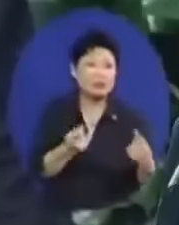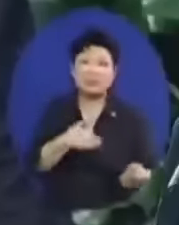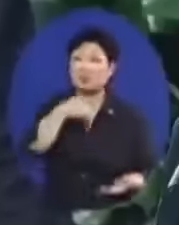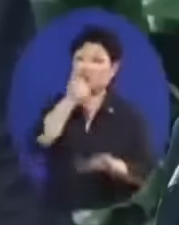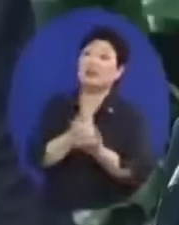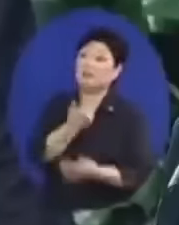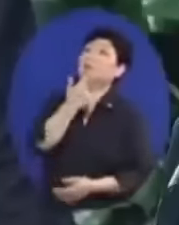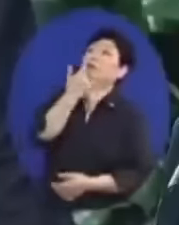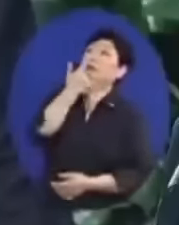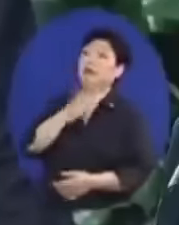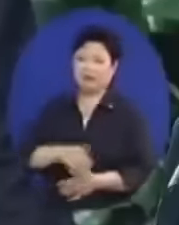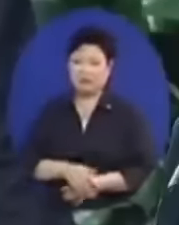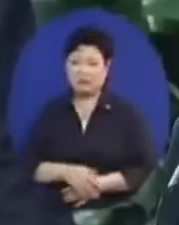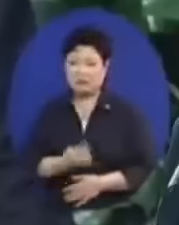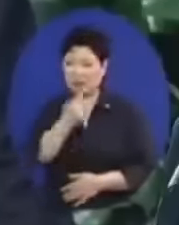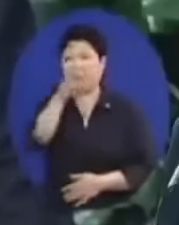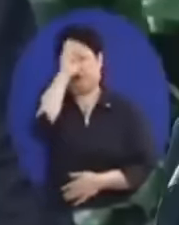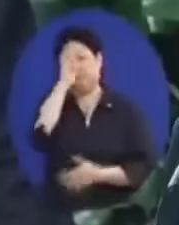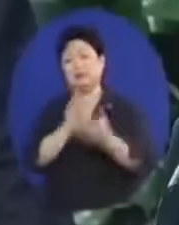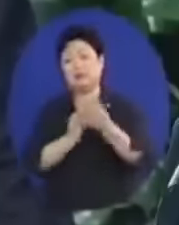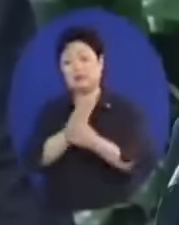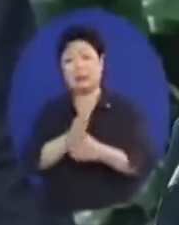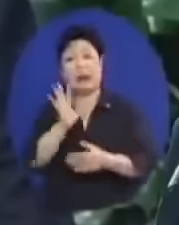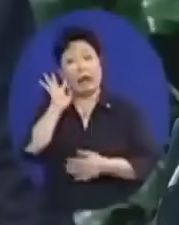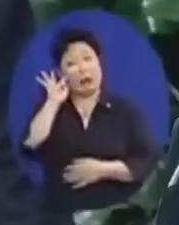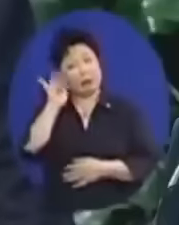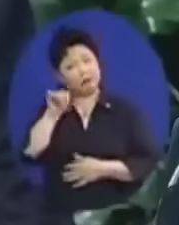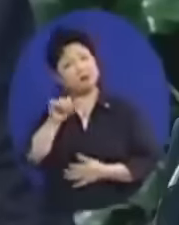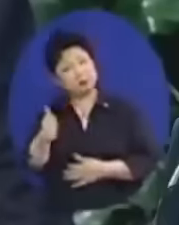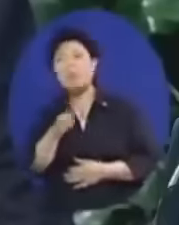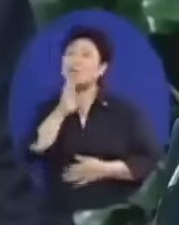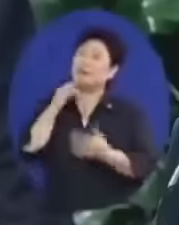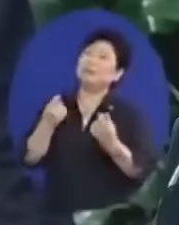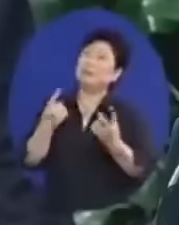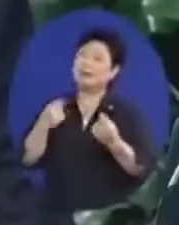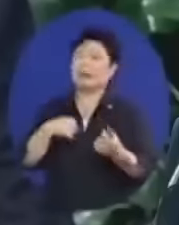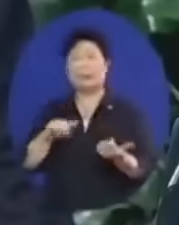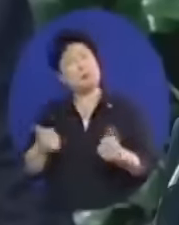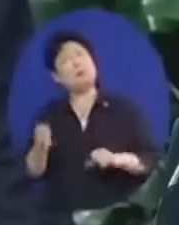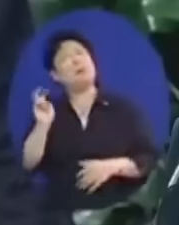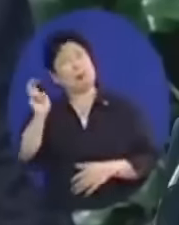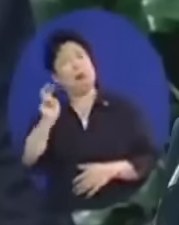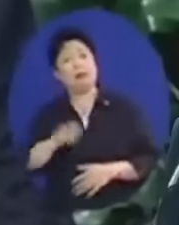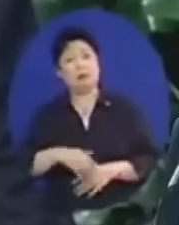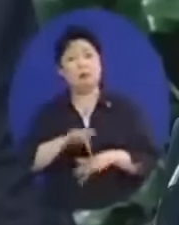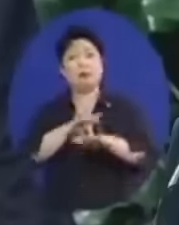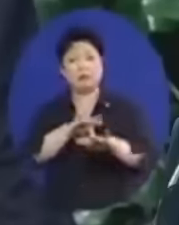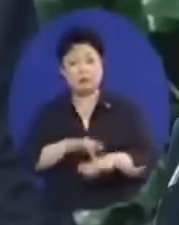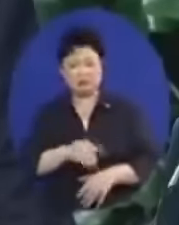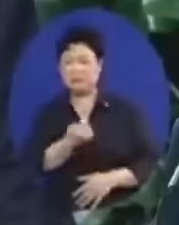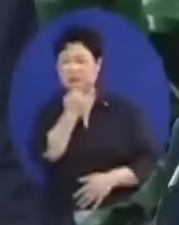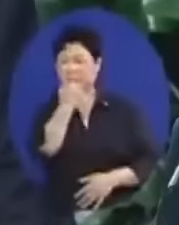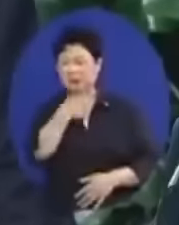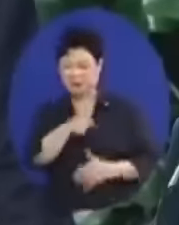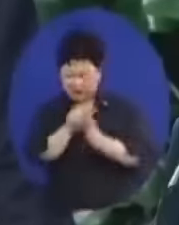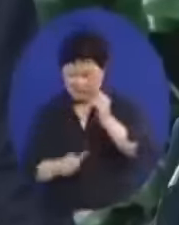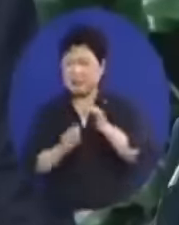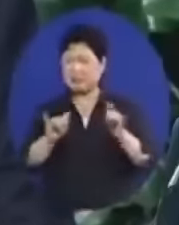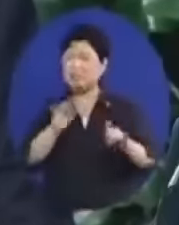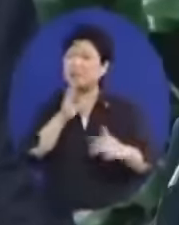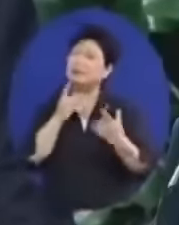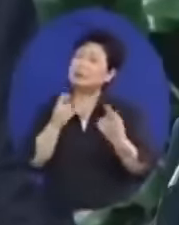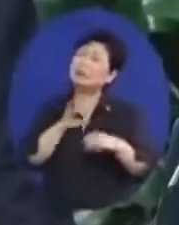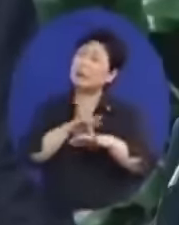죄인이야. 너는 병들어서 얼마 안 있으면 죽는다. 맞아요. 얼마 안 있으면 죽을 거예요. 너는 실패자다.